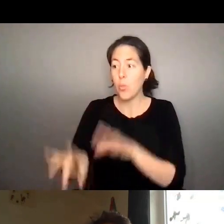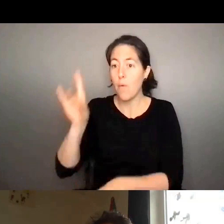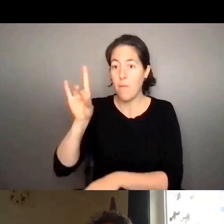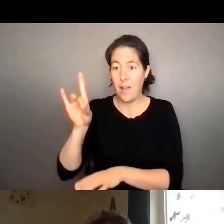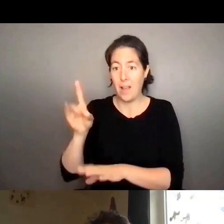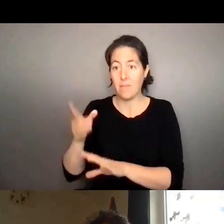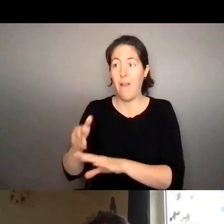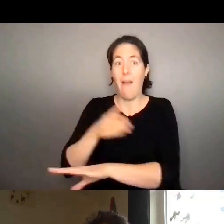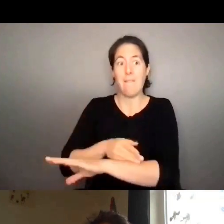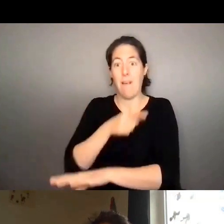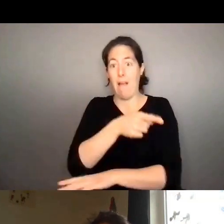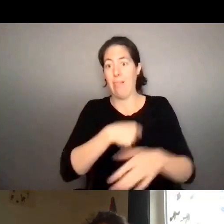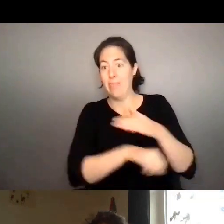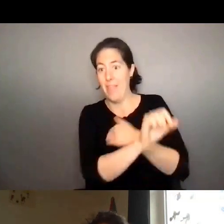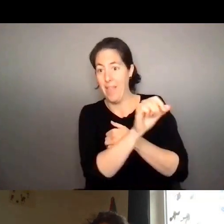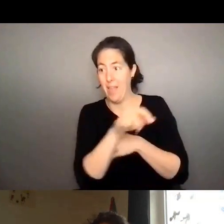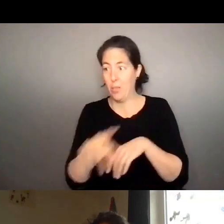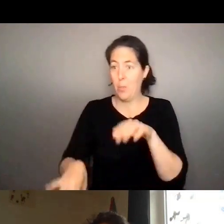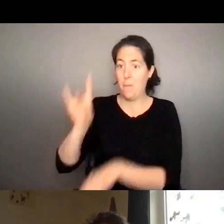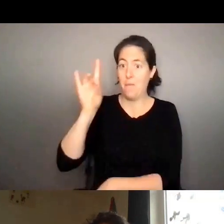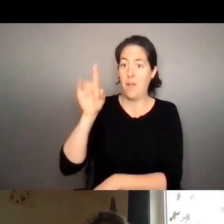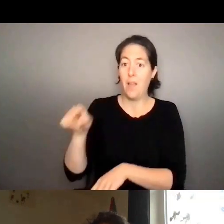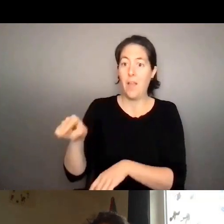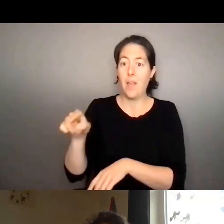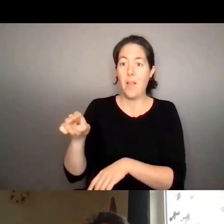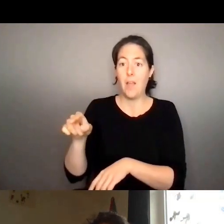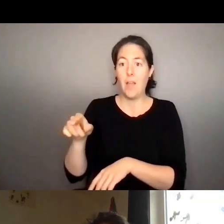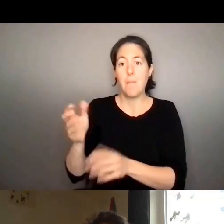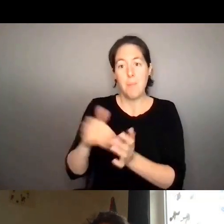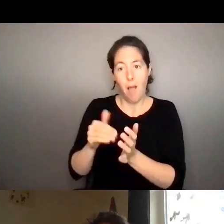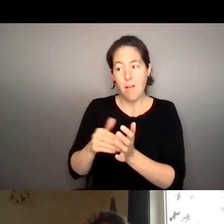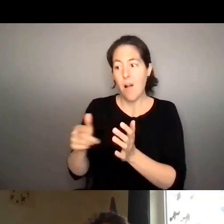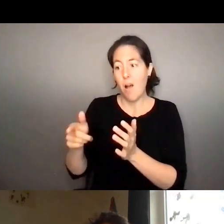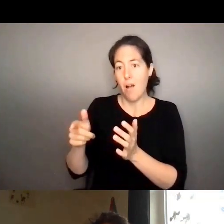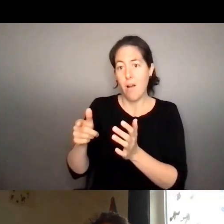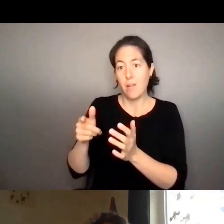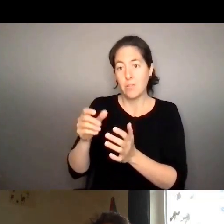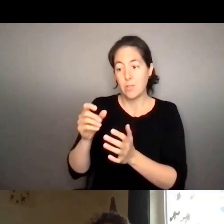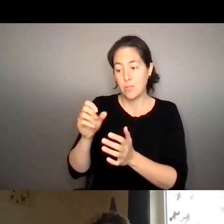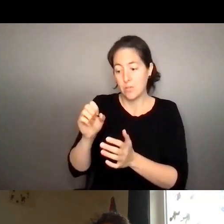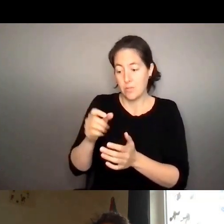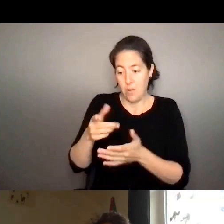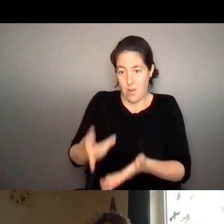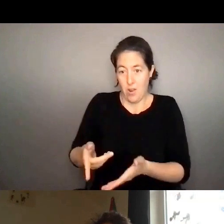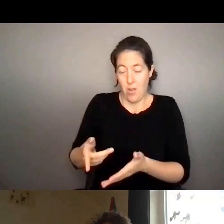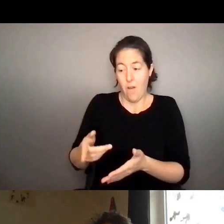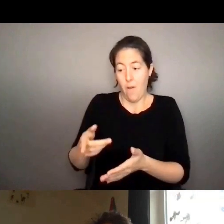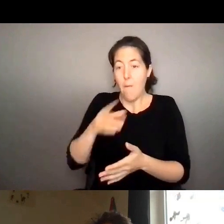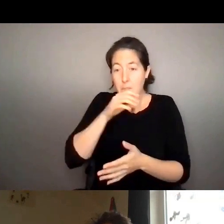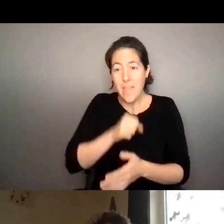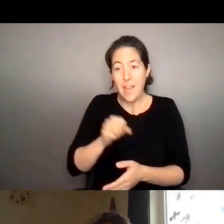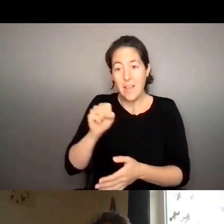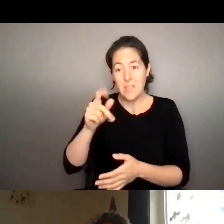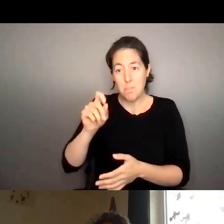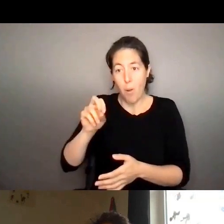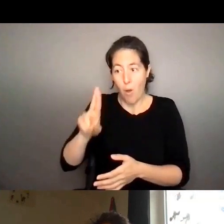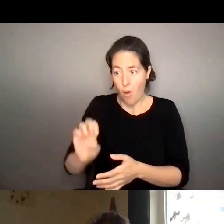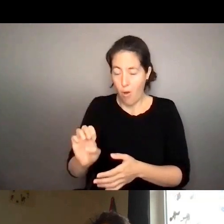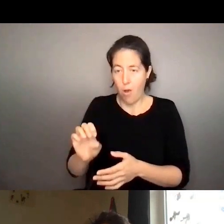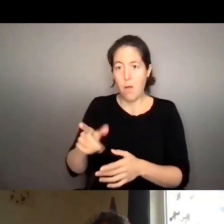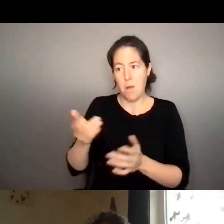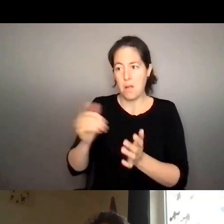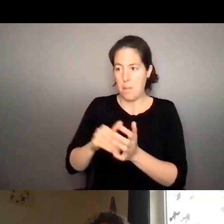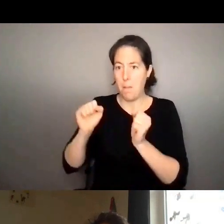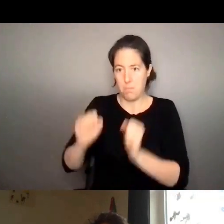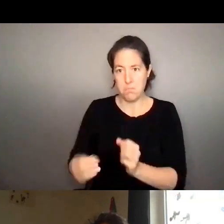le Royal Botanique. Puis, encore en date d'aujourd'hui, ils arrivaient à faire germer ces sports-là. parce qu'ils résistent à la déshydratation, ils